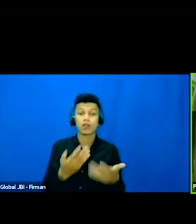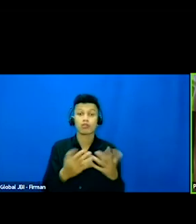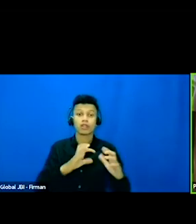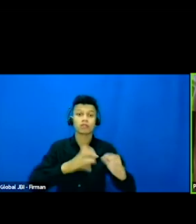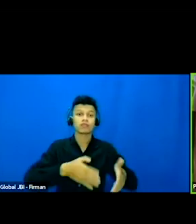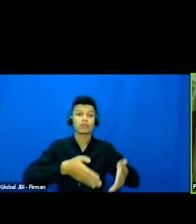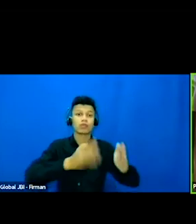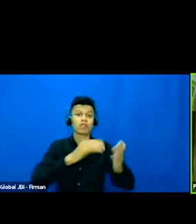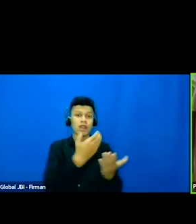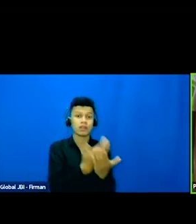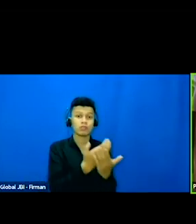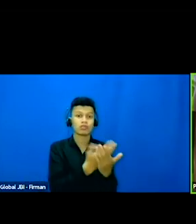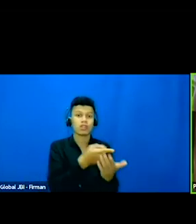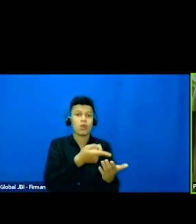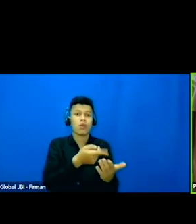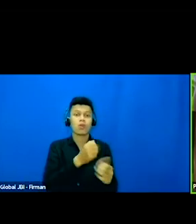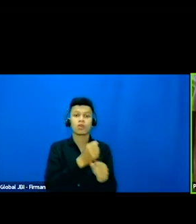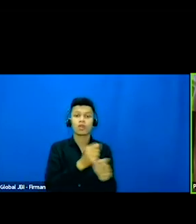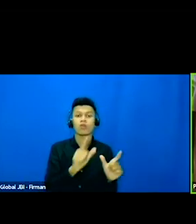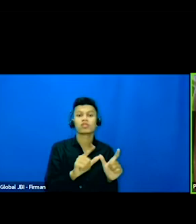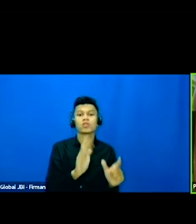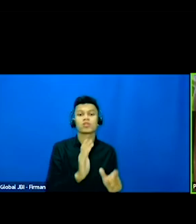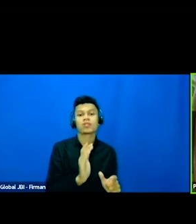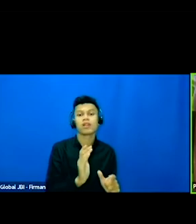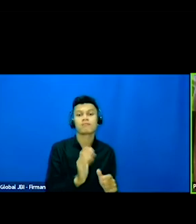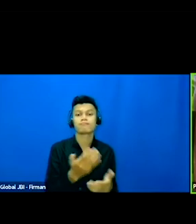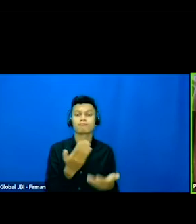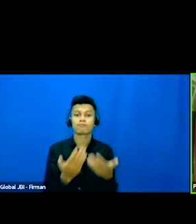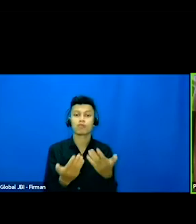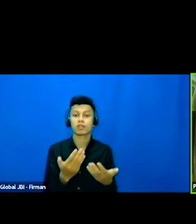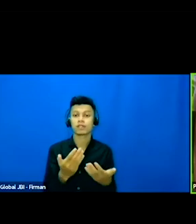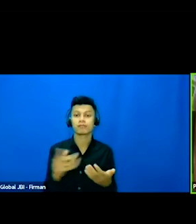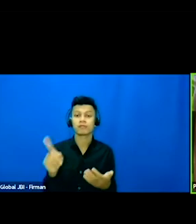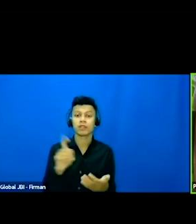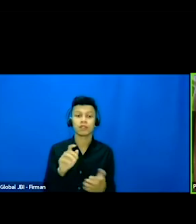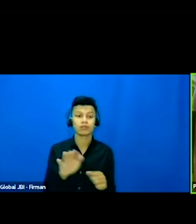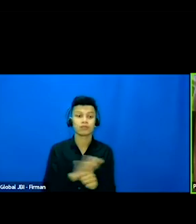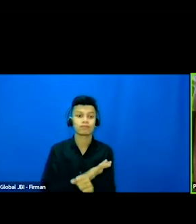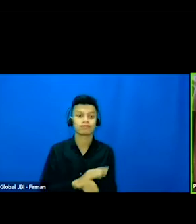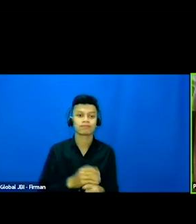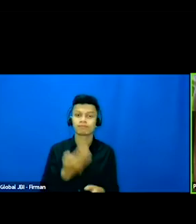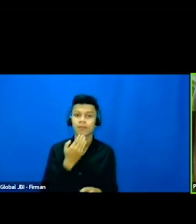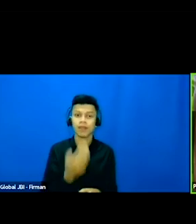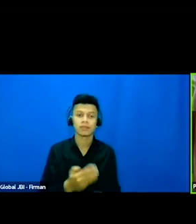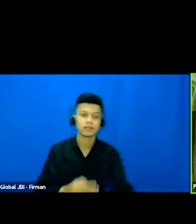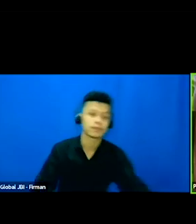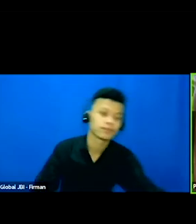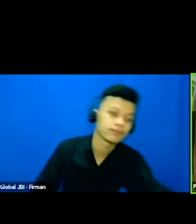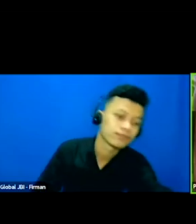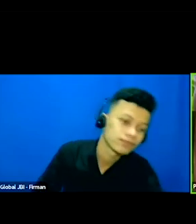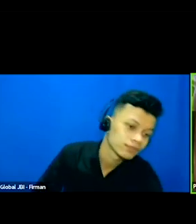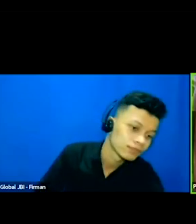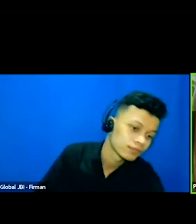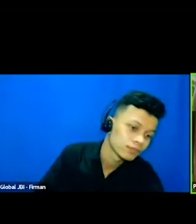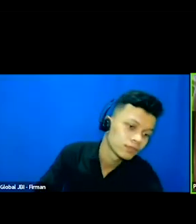melakukan greenwashing eh dia begitu untuk Tanyain dia terima kasih